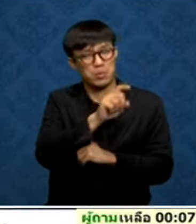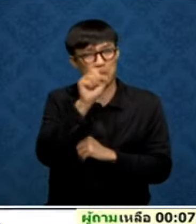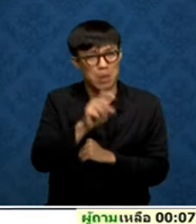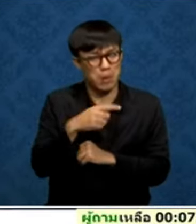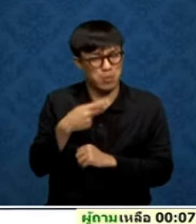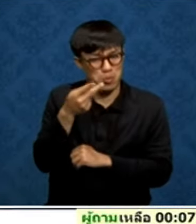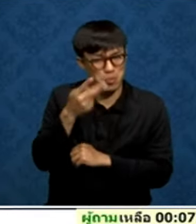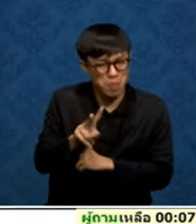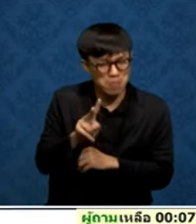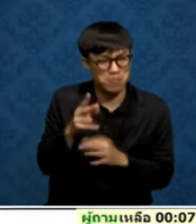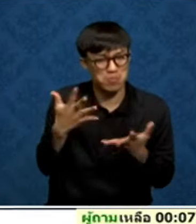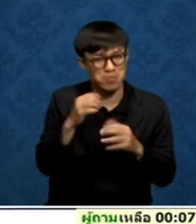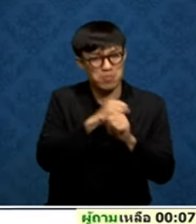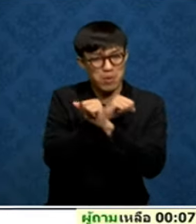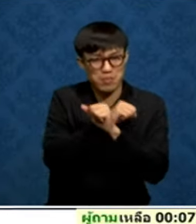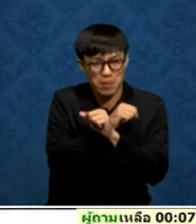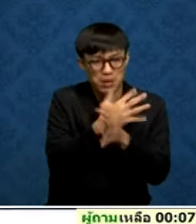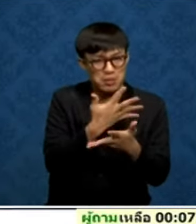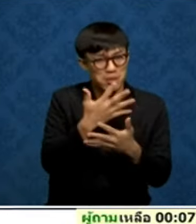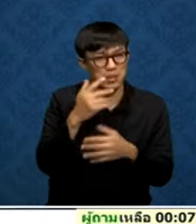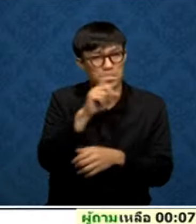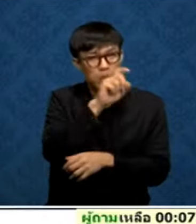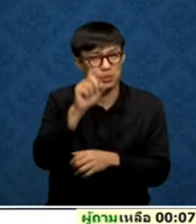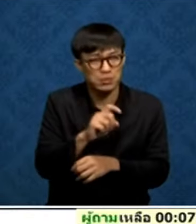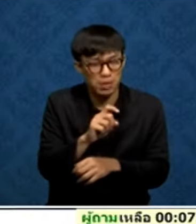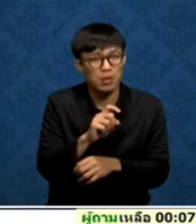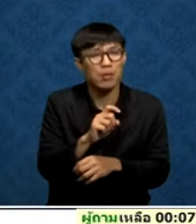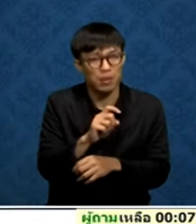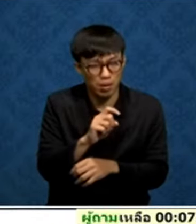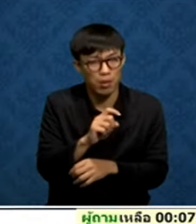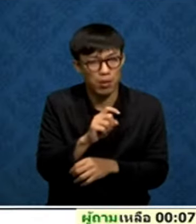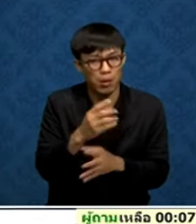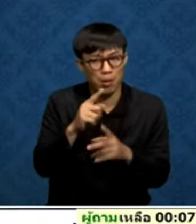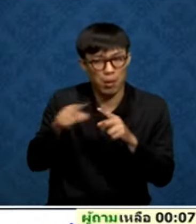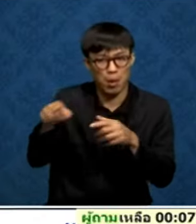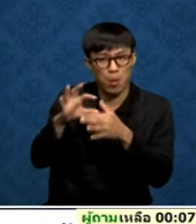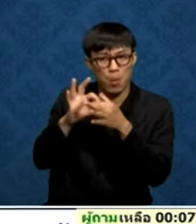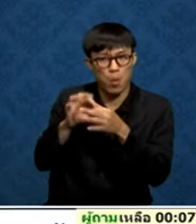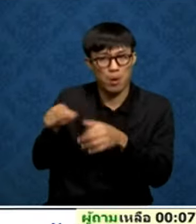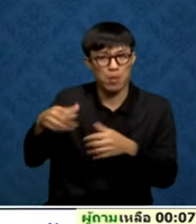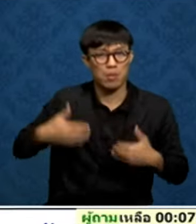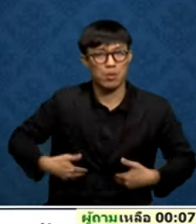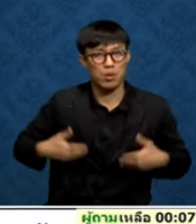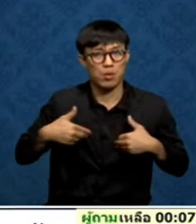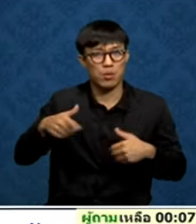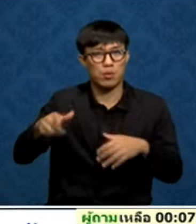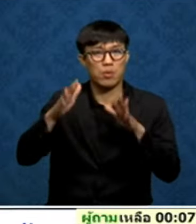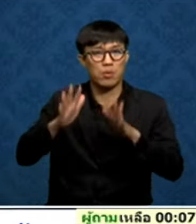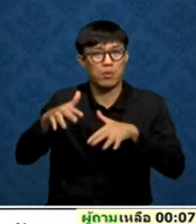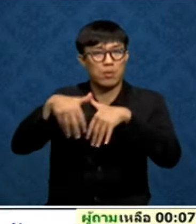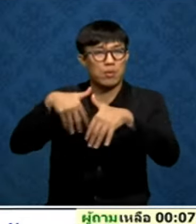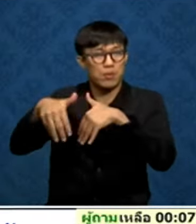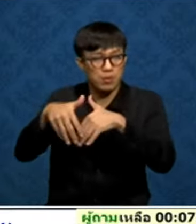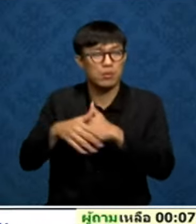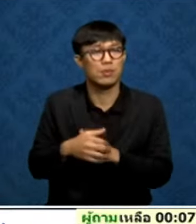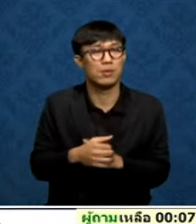ความปลอดภัยไม่ใช่ของคนงานหรือเจ้านายทุนนะครับแต่เป็นเรื่องของคนทั้งชุมชนนะครับกรณีที่3ครับเรื่องสิ่งแวดล้อมครับกรณีที่โด่งดังและชัดเจน